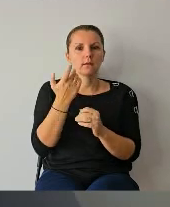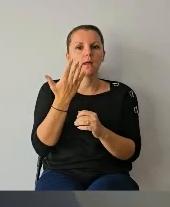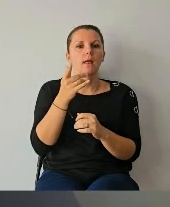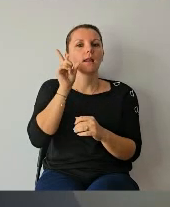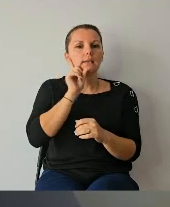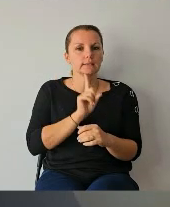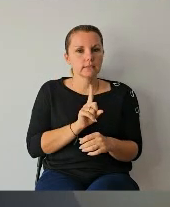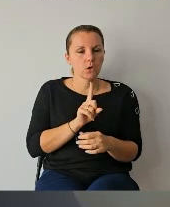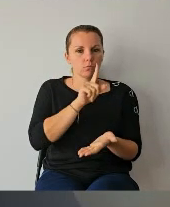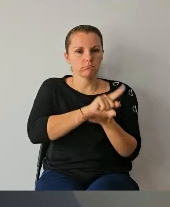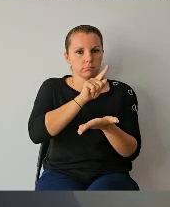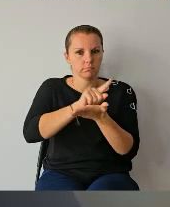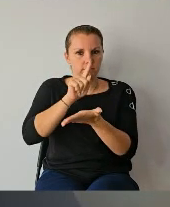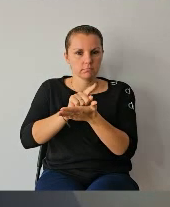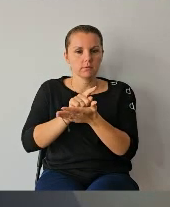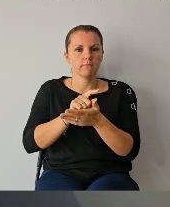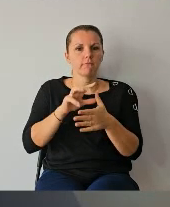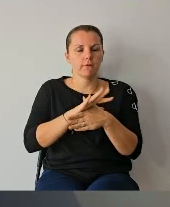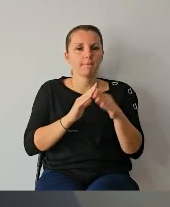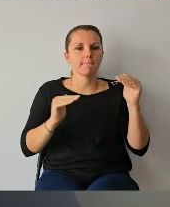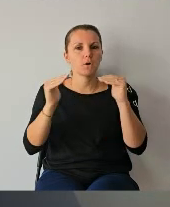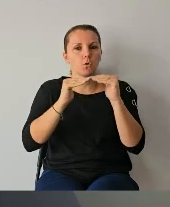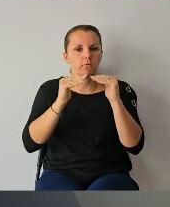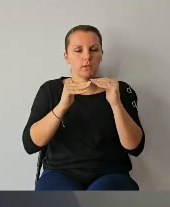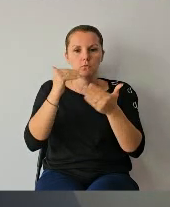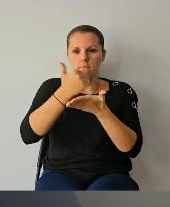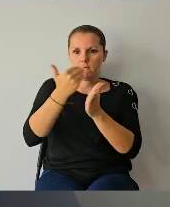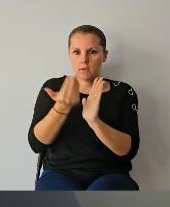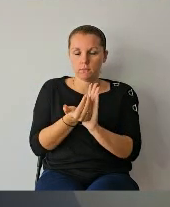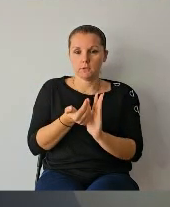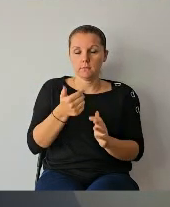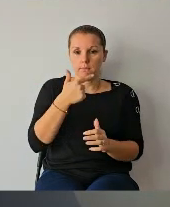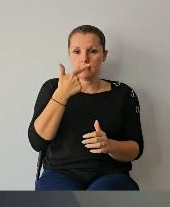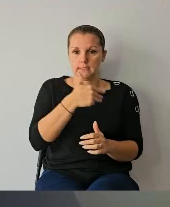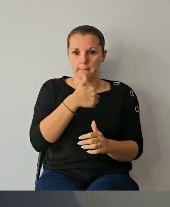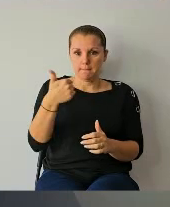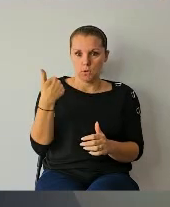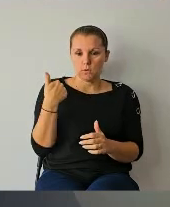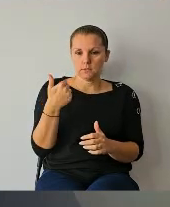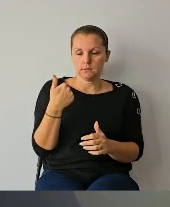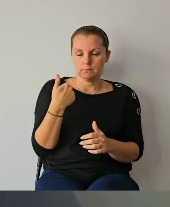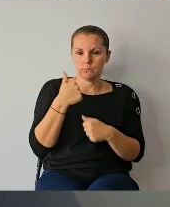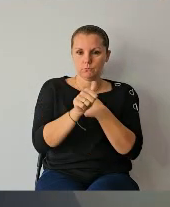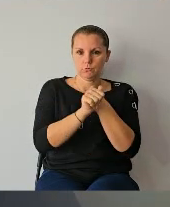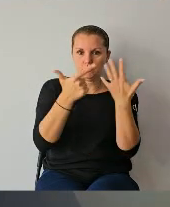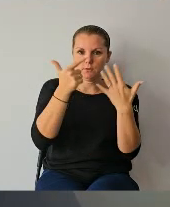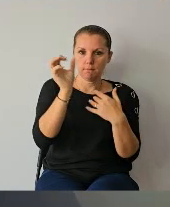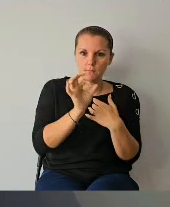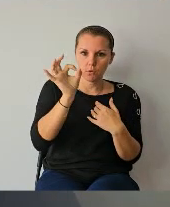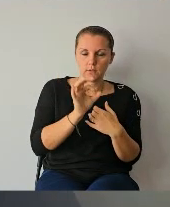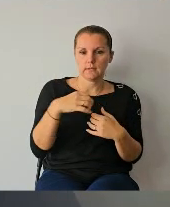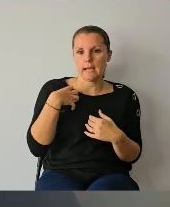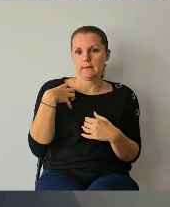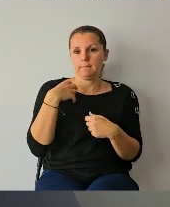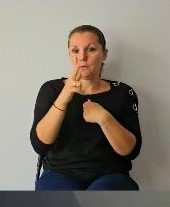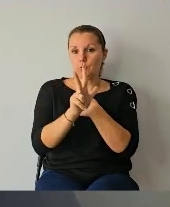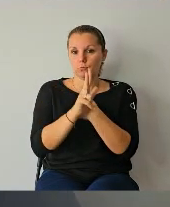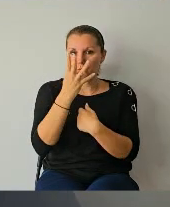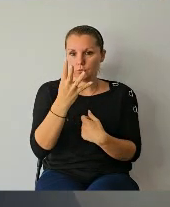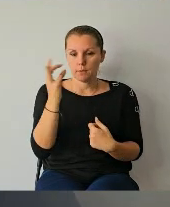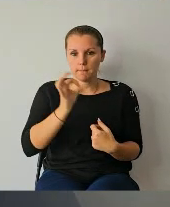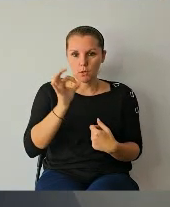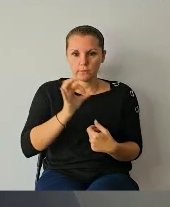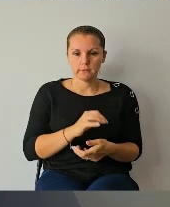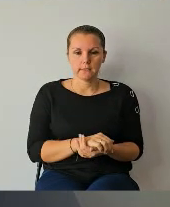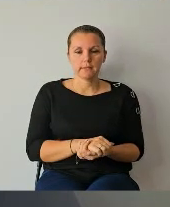miało zdawalność też w porównaniu do województwa. Język polski był na 67%, angielski 84%.